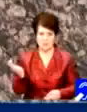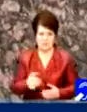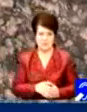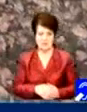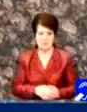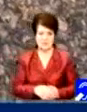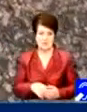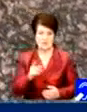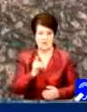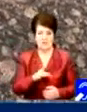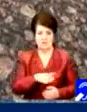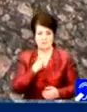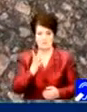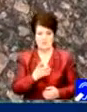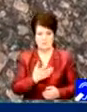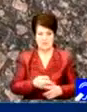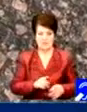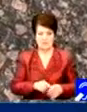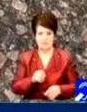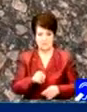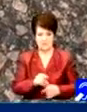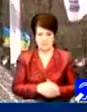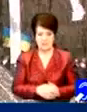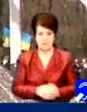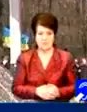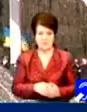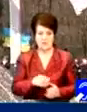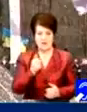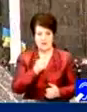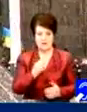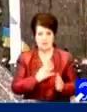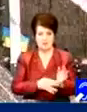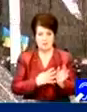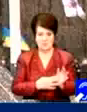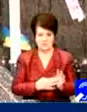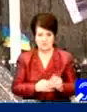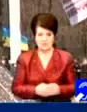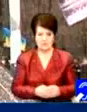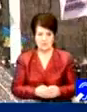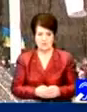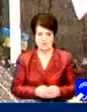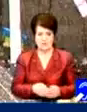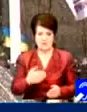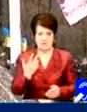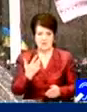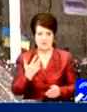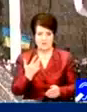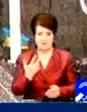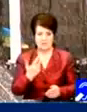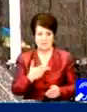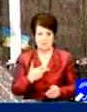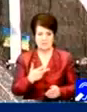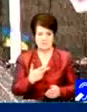se destrema, s-a avut posibilitatea de pus piatra aceasta pe care o vedeți dumneavoastră. În anii 90 s-a trezit ceva în noi